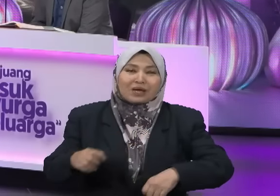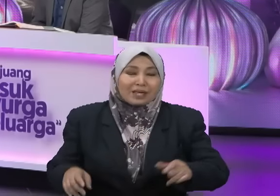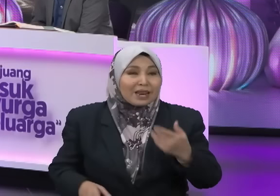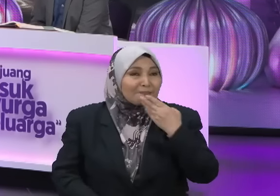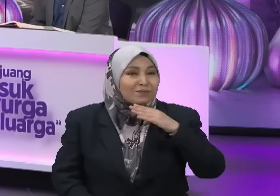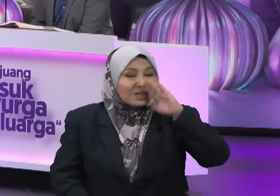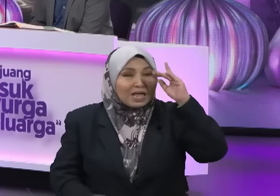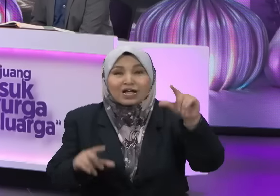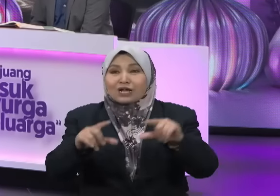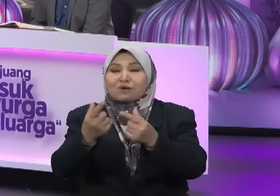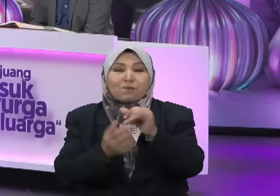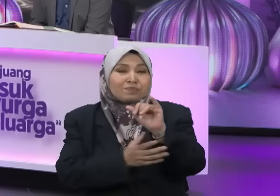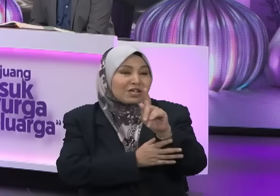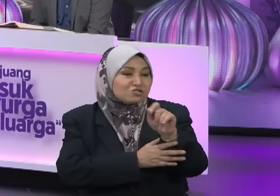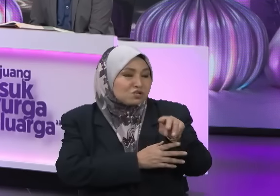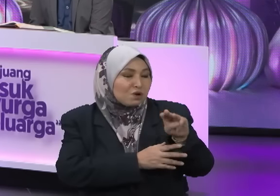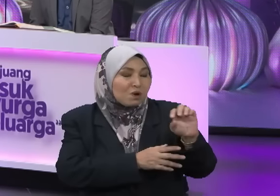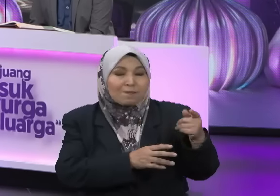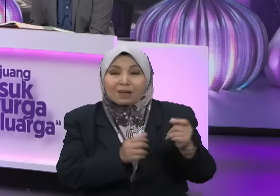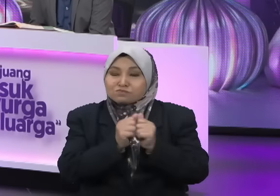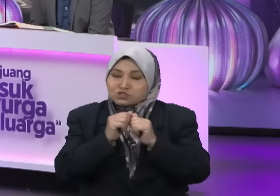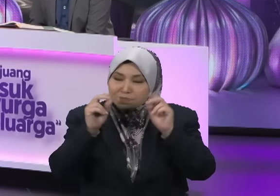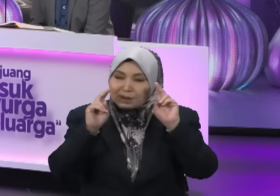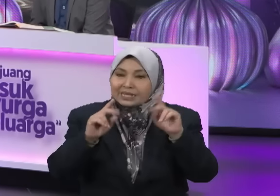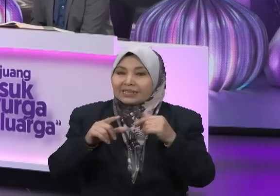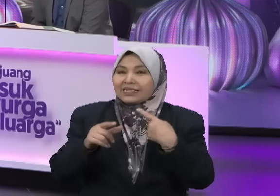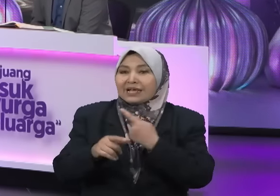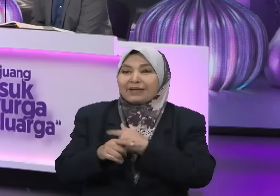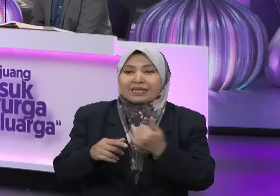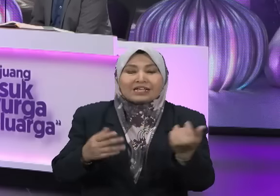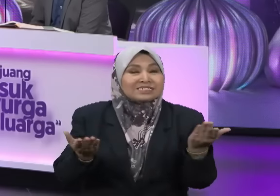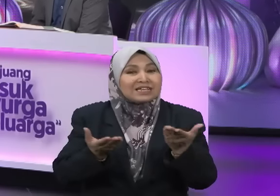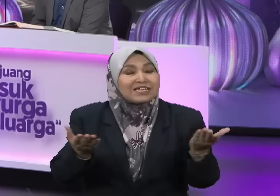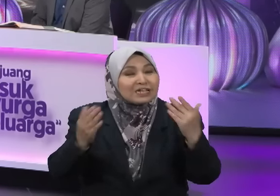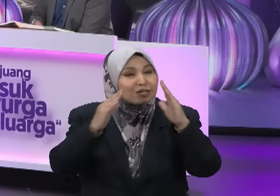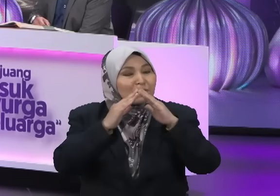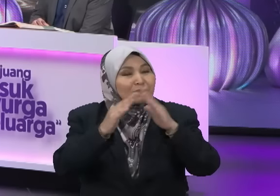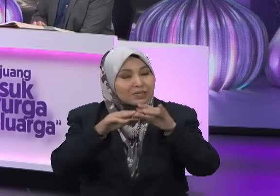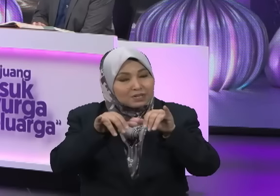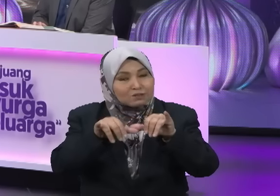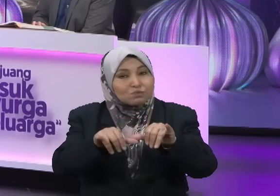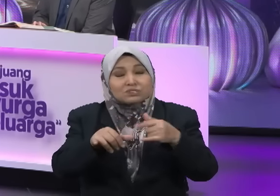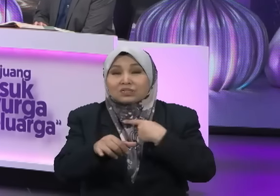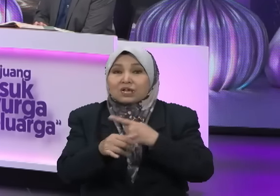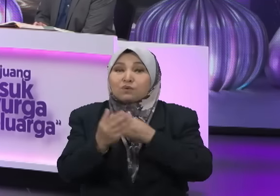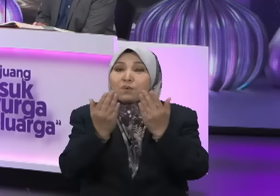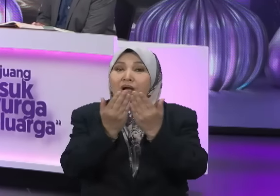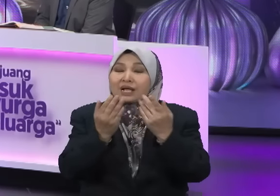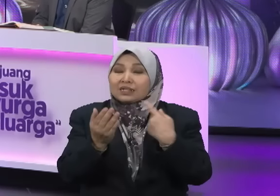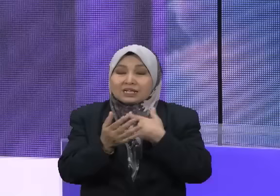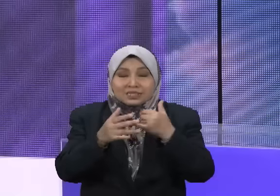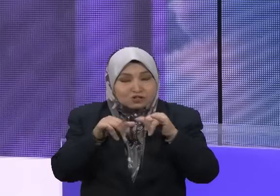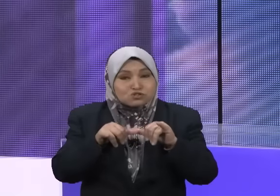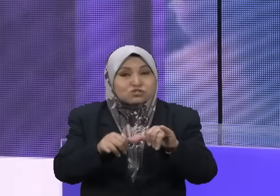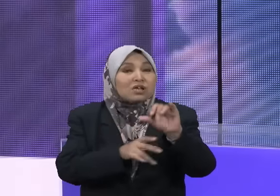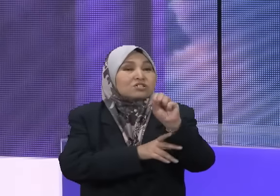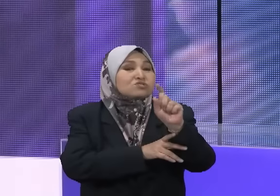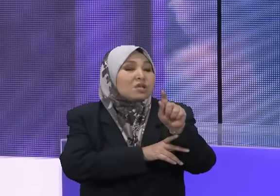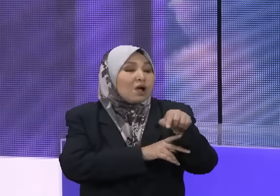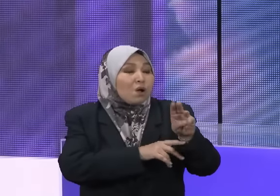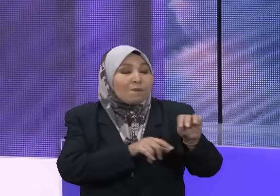dengan Grup Istiqamah yang sama kita, bersama kita pada hari ini di studio, di rumah, untuk terus kita doakan agar kita istiqamah Ustaz ya, bersama